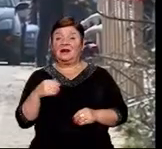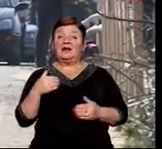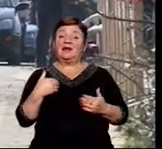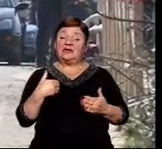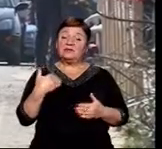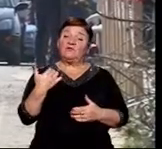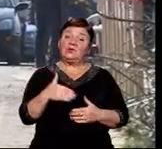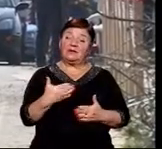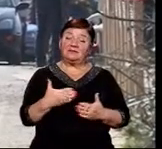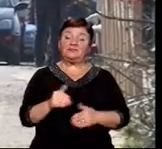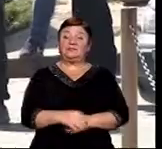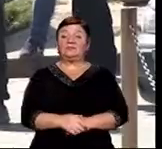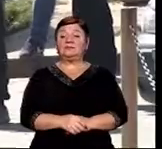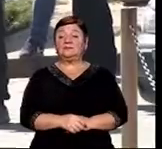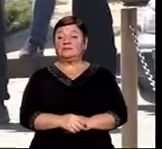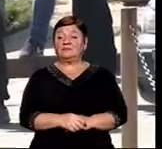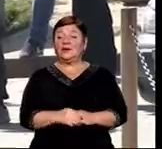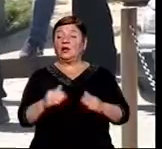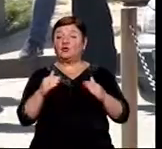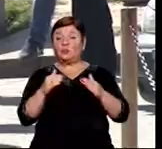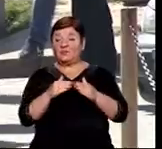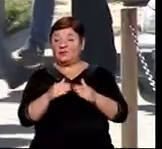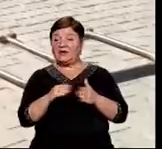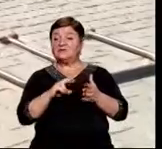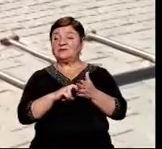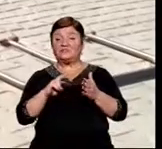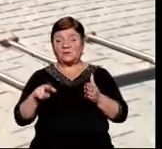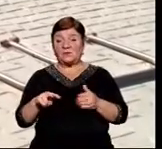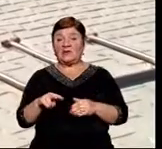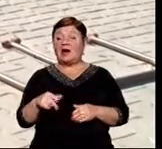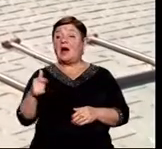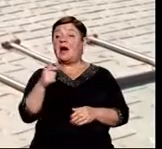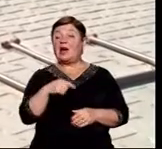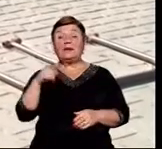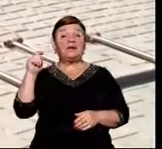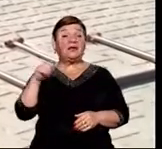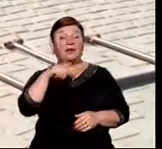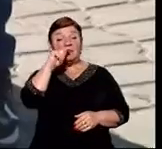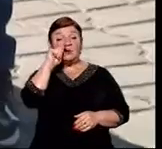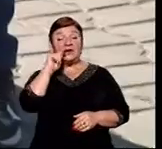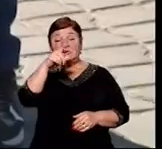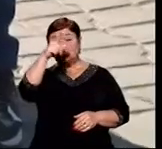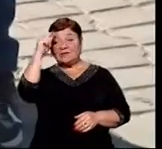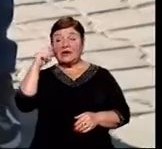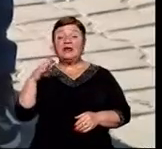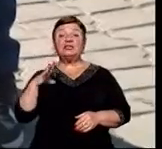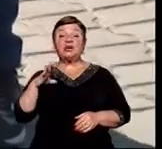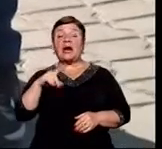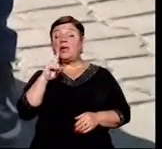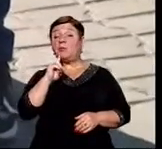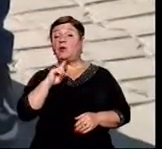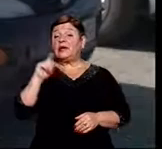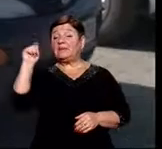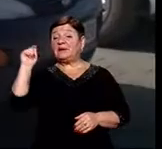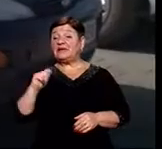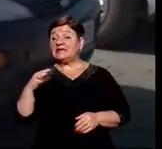далі вони вже по домівках добираються. Ганна приїхала в Україну зі Словаччини. Чекає, поки за нею